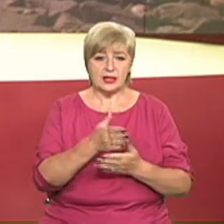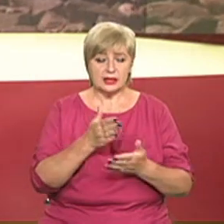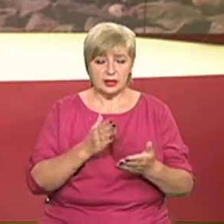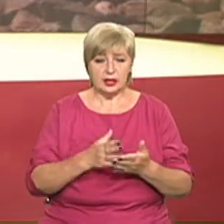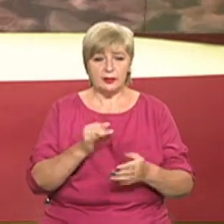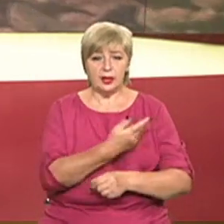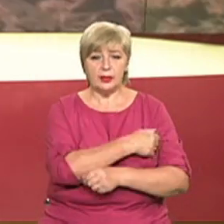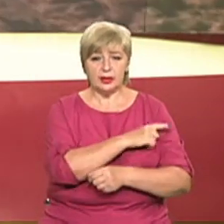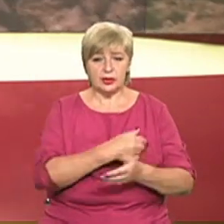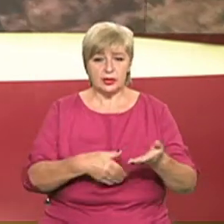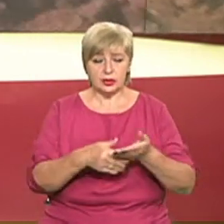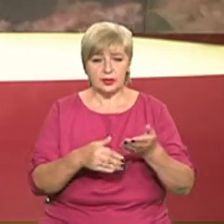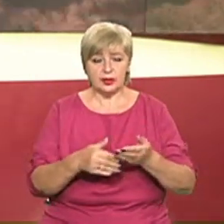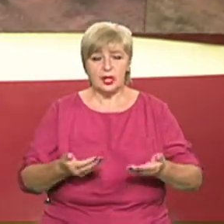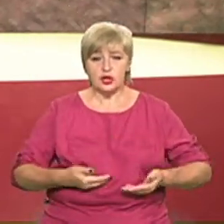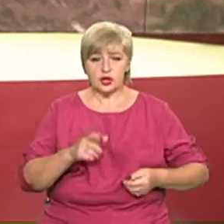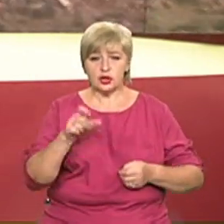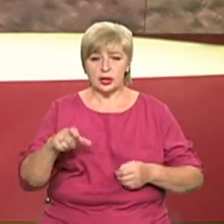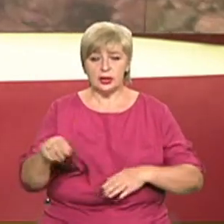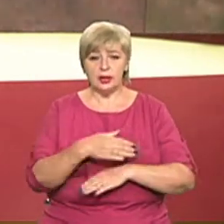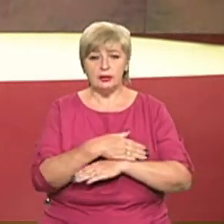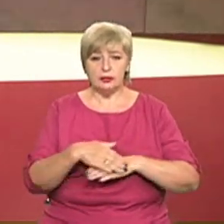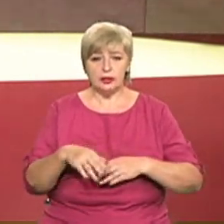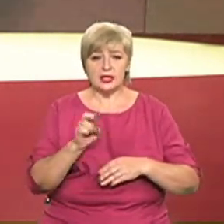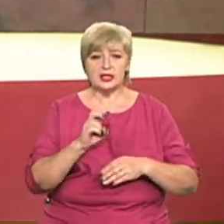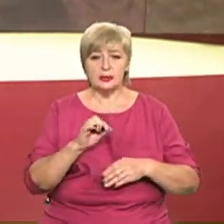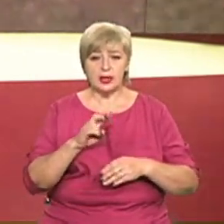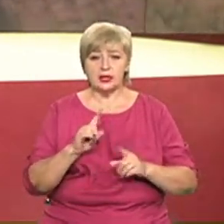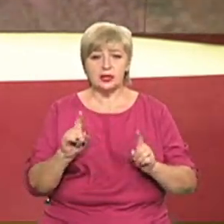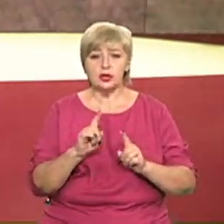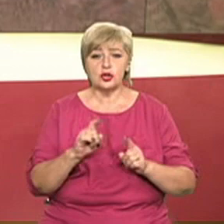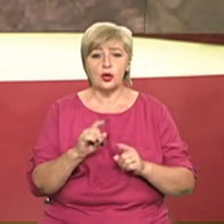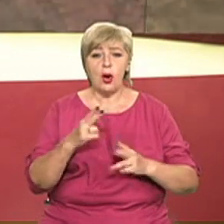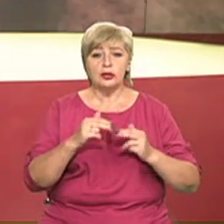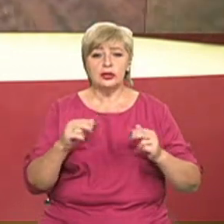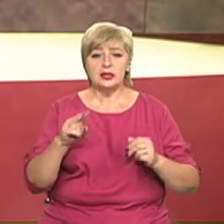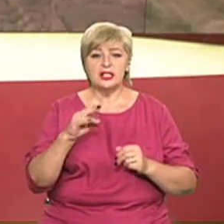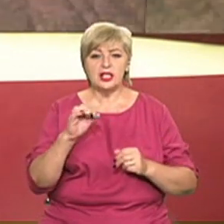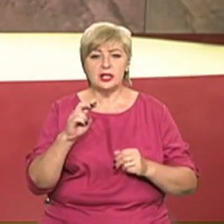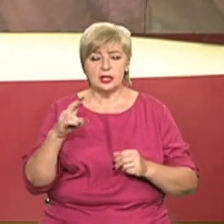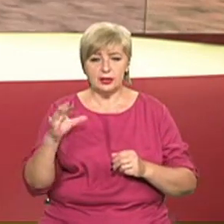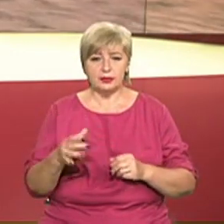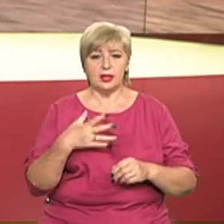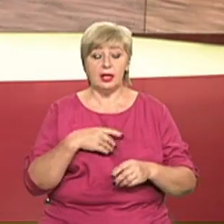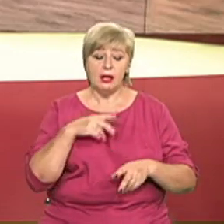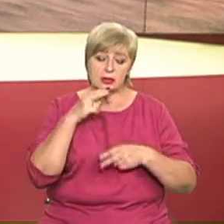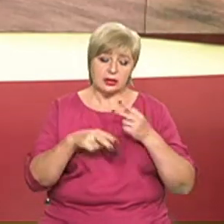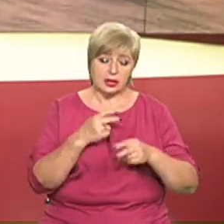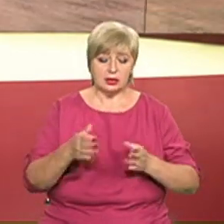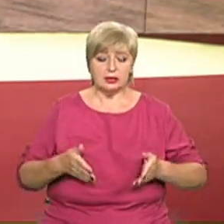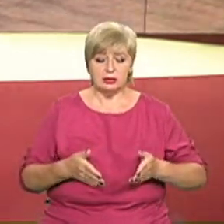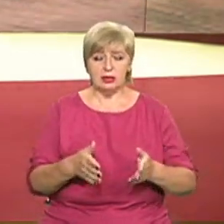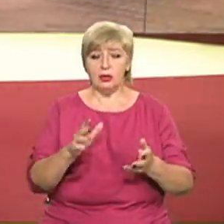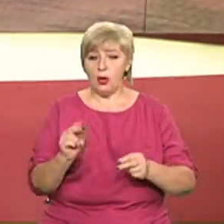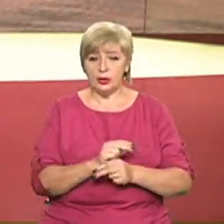медичної допомоги жителі вулиці Братської, що в Діївці, скаржаться на погану дорогу. Мовляв, через неремонтований автошлях до них